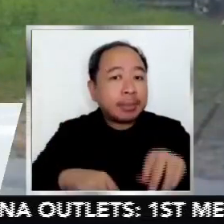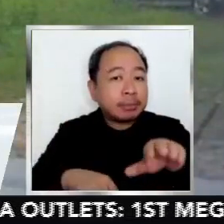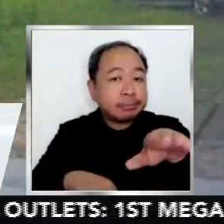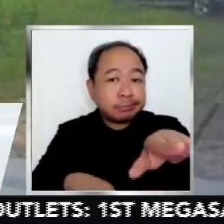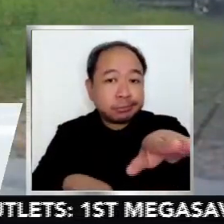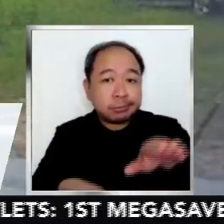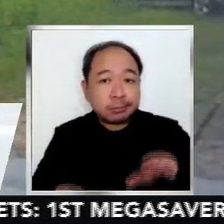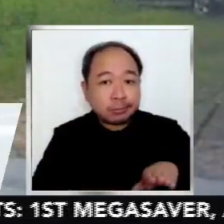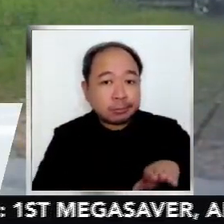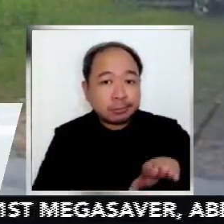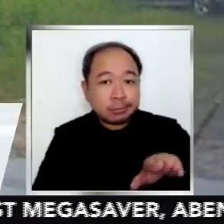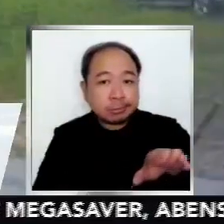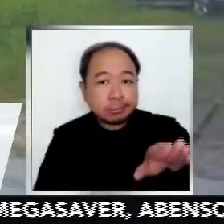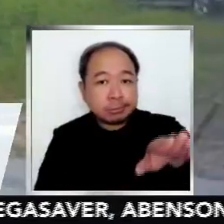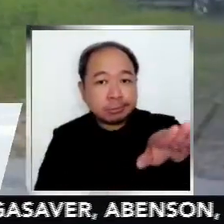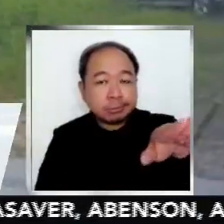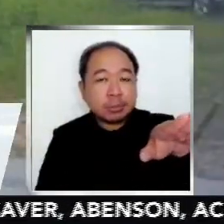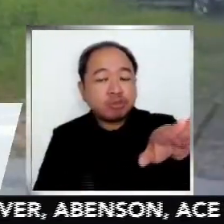lang dumausdos ang truck.